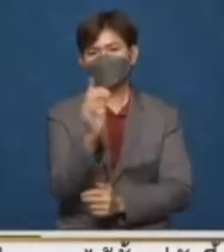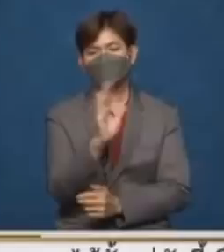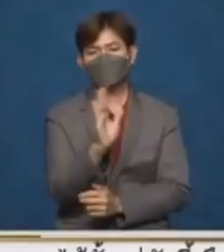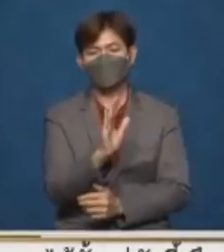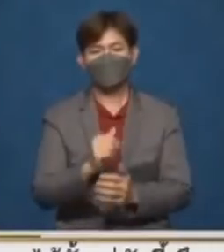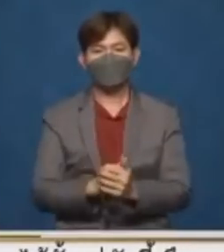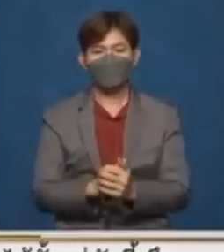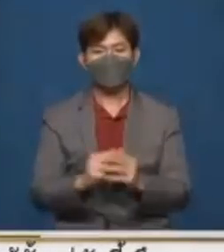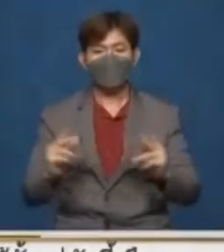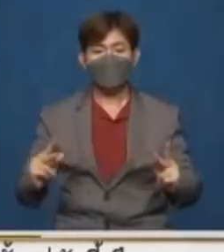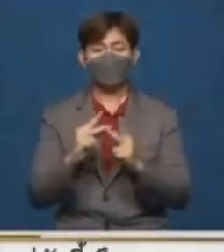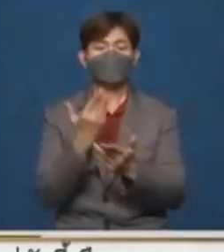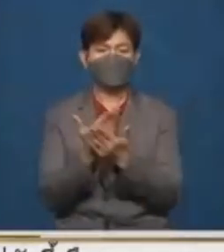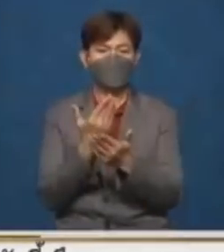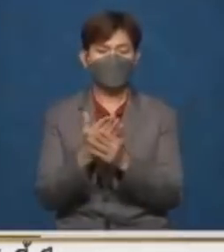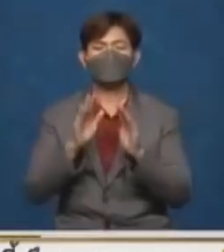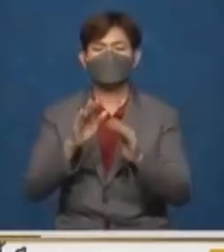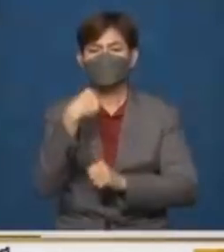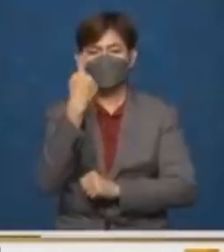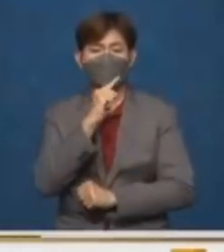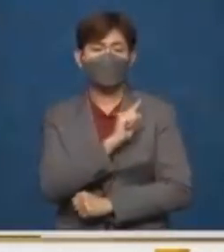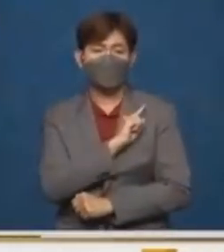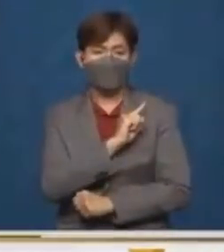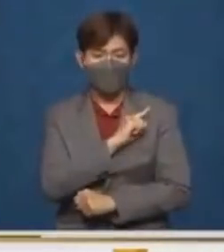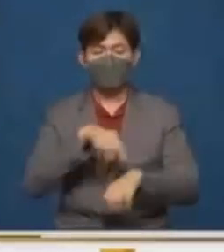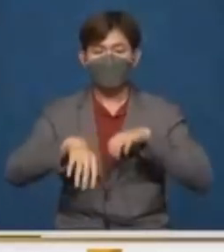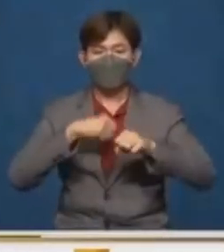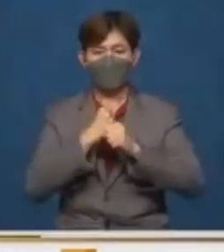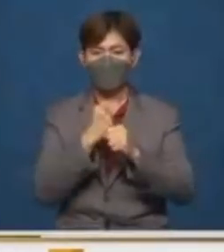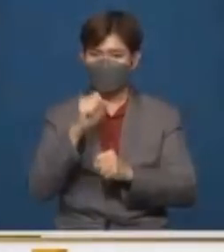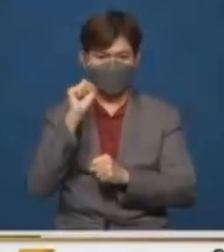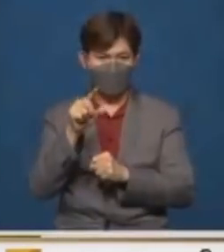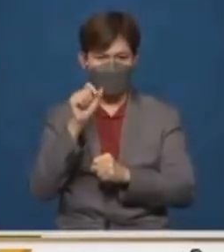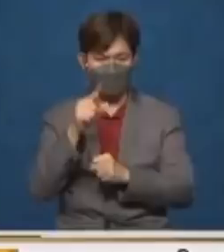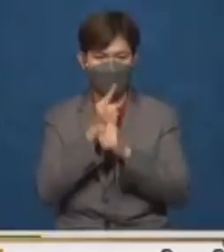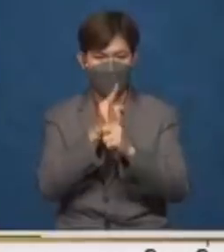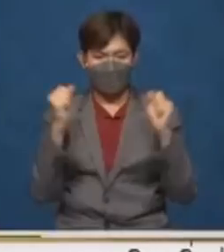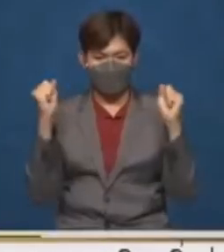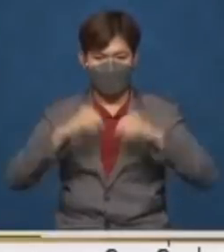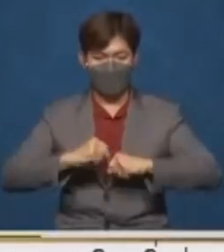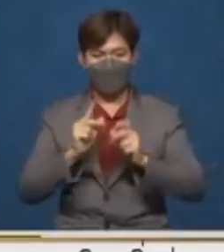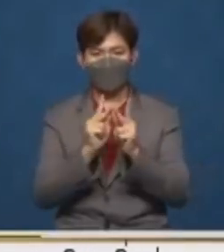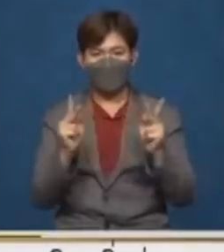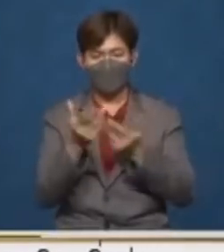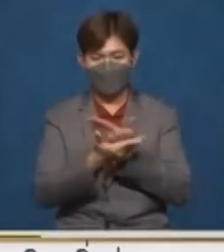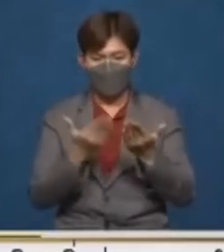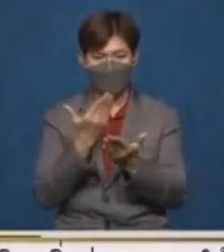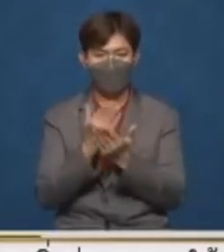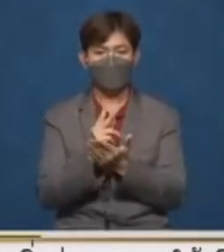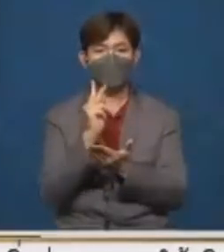กระสวงการคลางขอใหหนวยงานทรัผดชอบดำเนินการอย่างเค้งคัดตามติของคณกรมการกก่เงินก้้